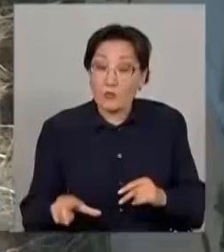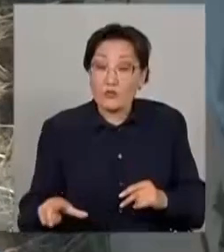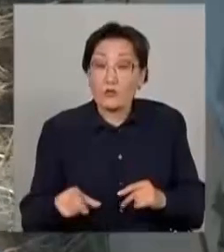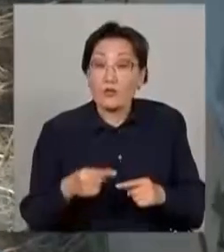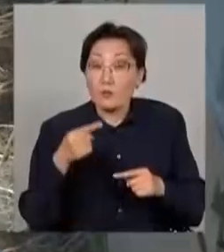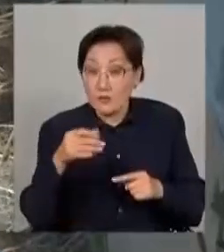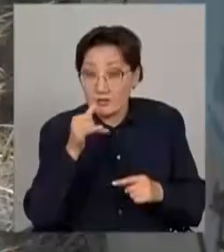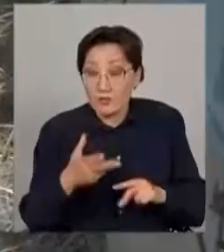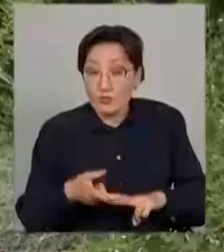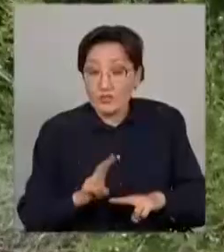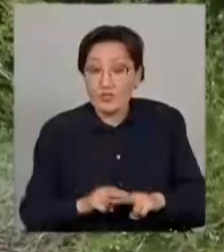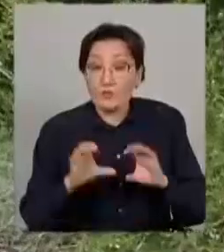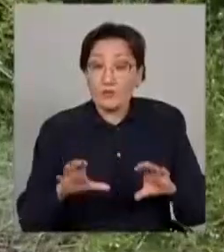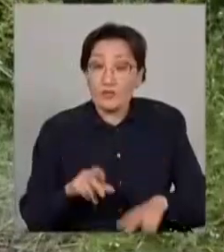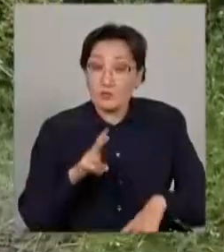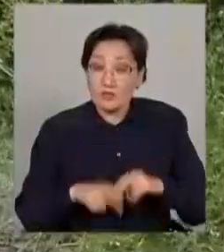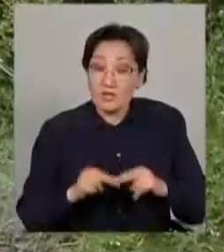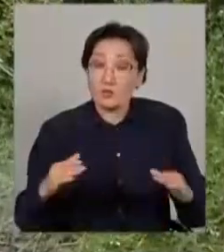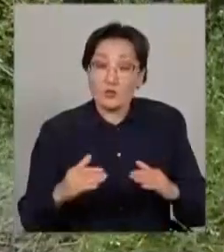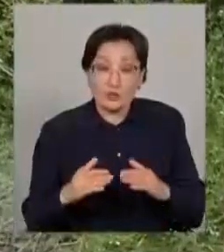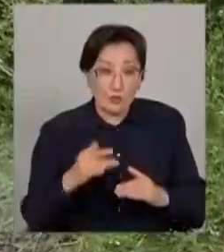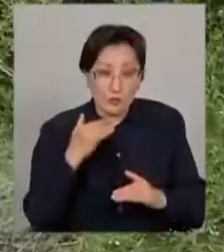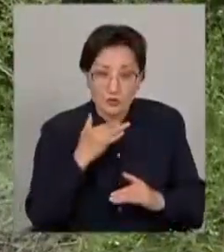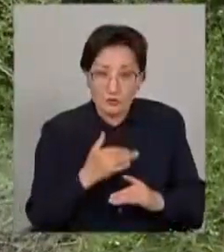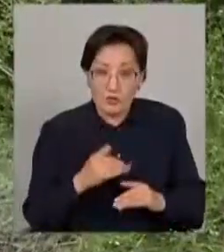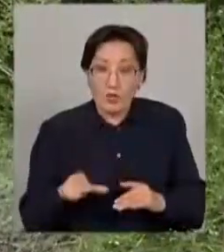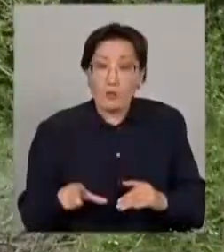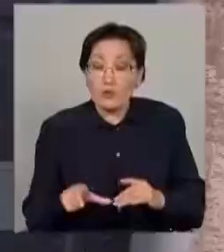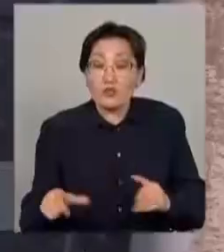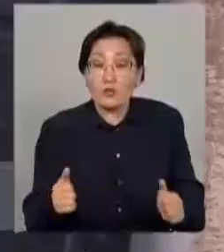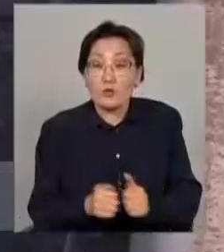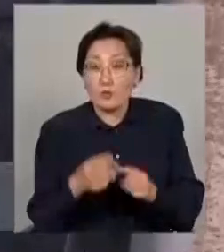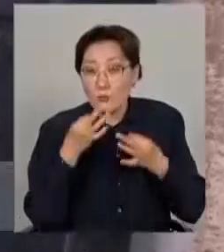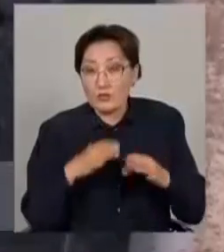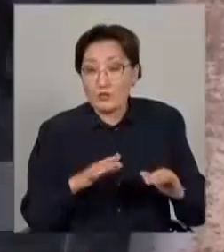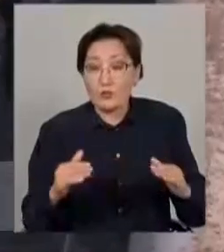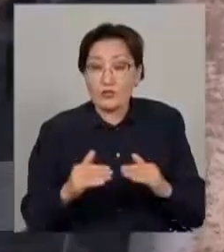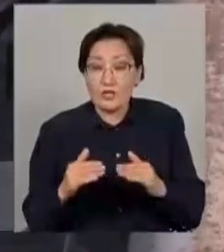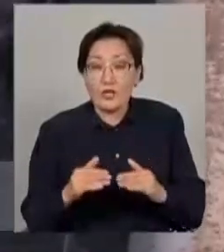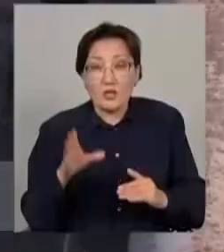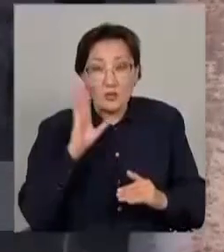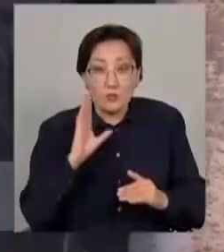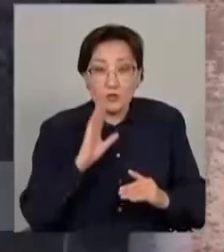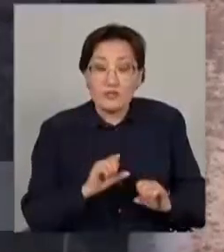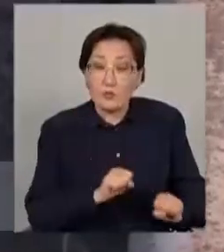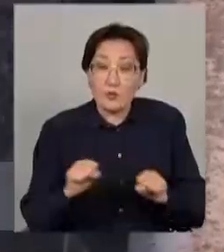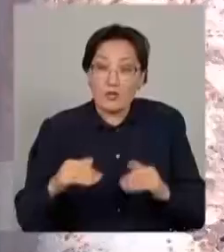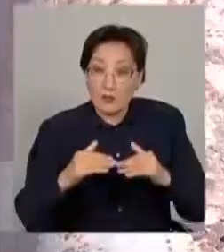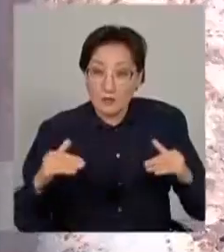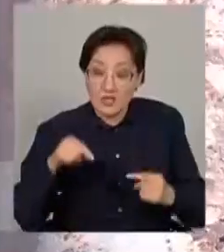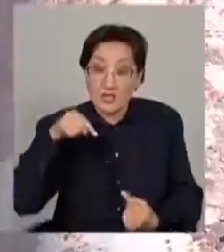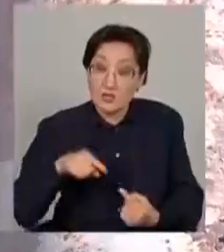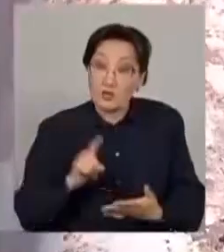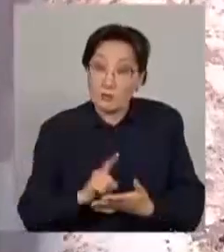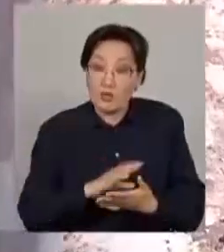ұзай алмадық, себебі заңсыз салынған ғимараттар бүгіт. Ал өзен маңайындағы кез келген нысан су қорғау белдеуіне сәйкес болуы тиіс.